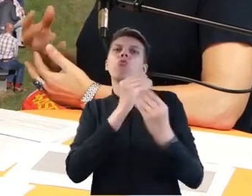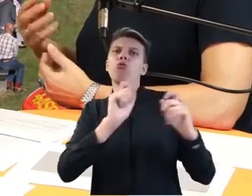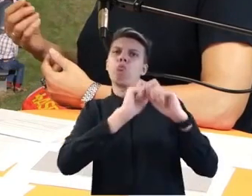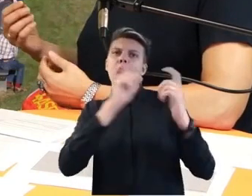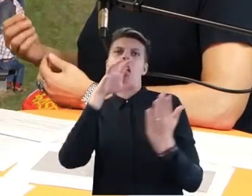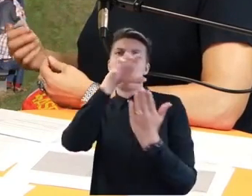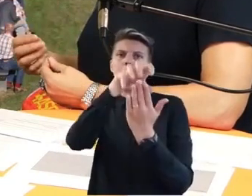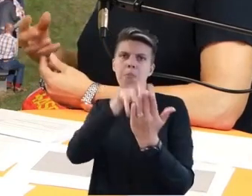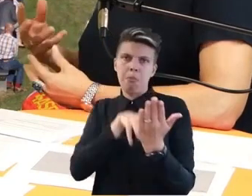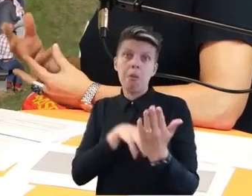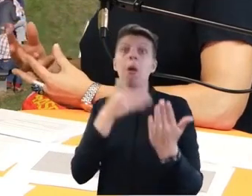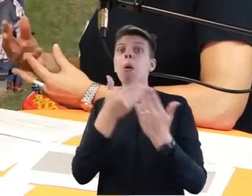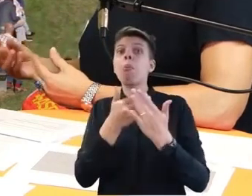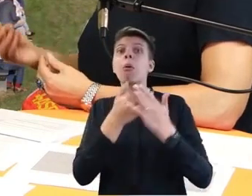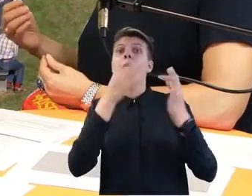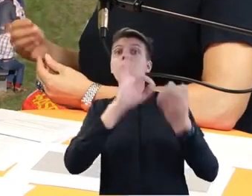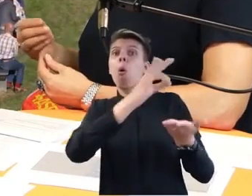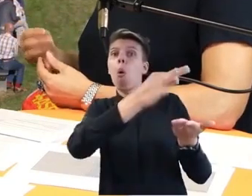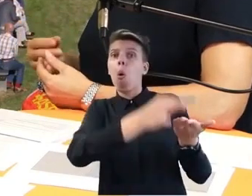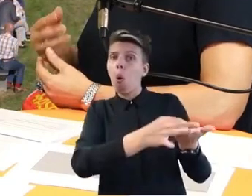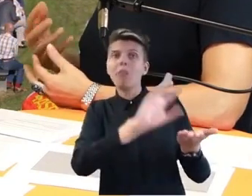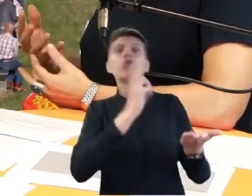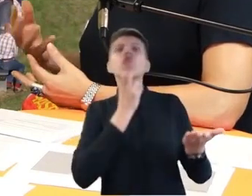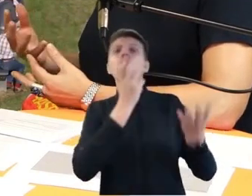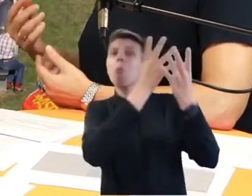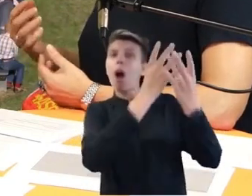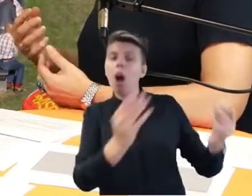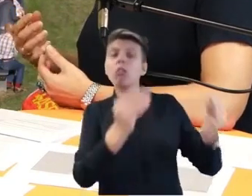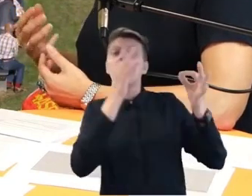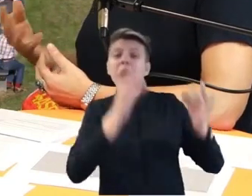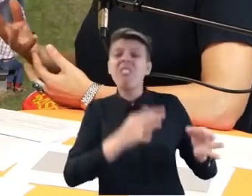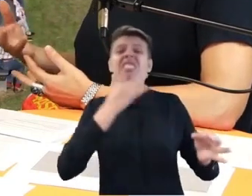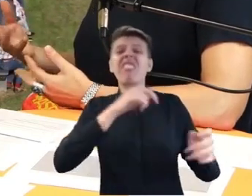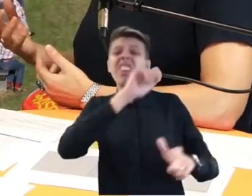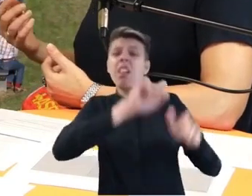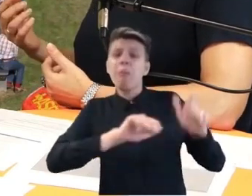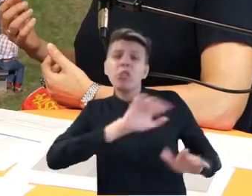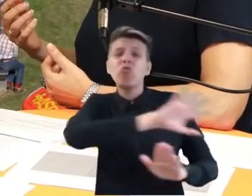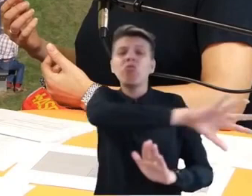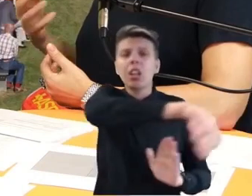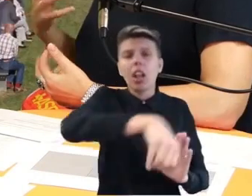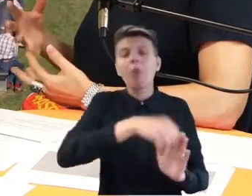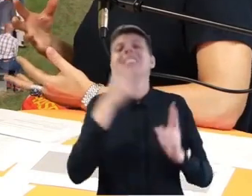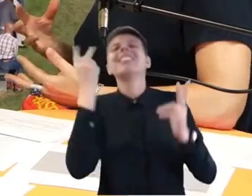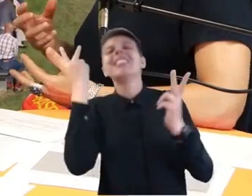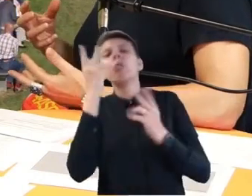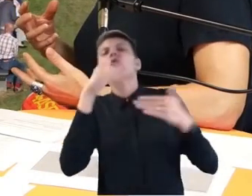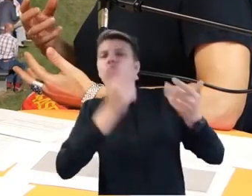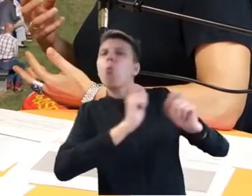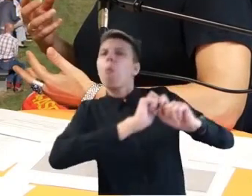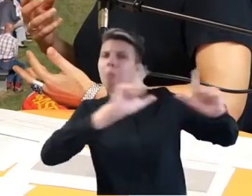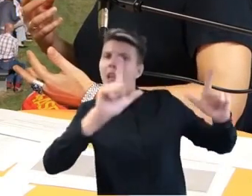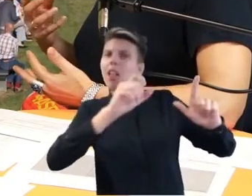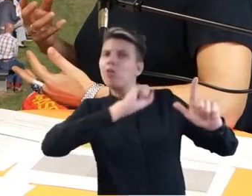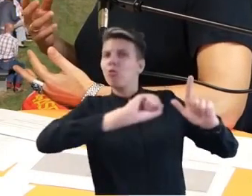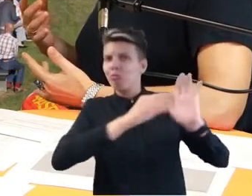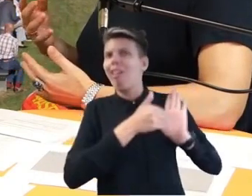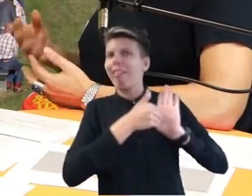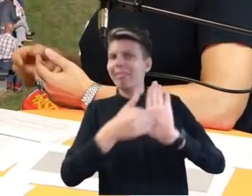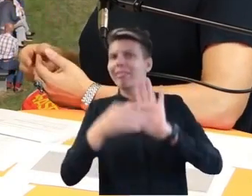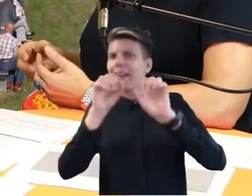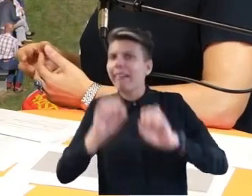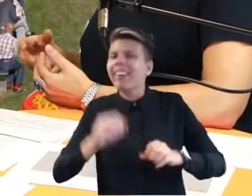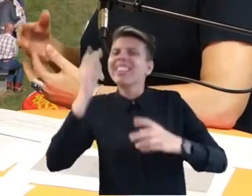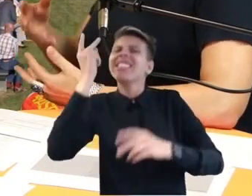stromausfall ist und dann wird geplündert etc natürlich ist das in sagen wir spektakuläres bild das man zeigen kann